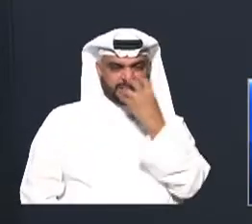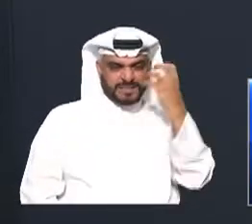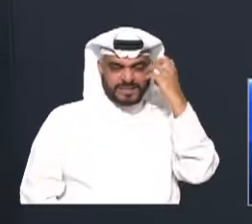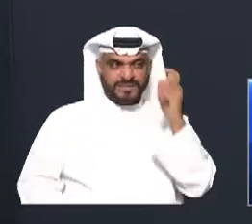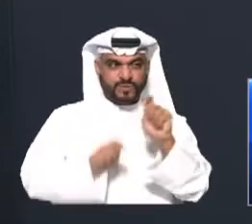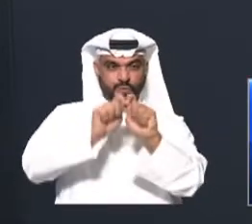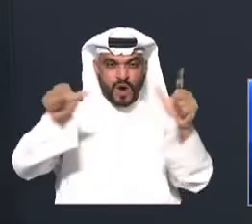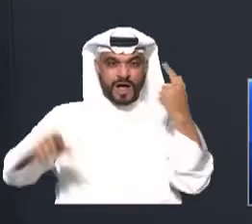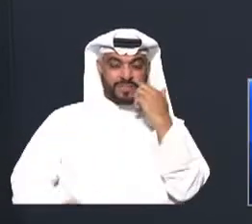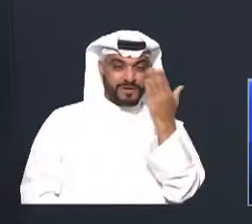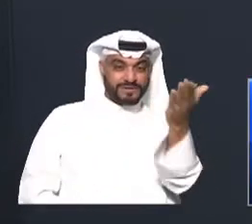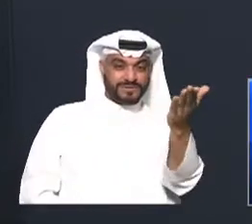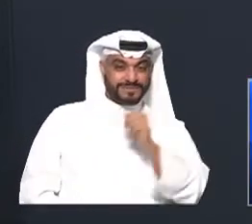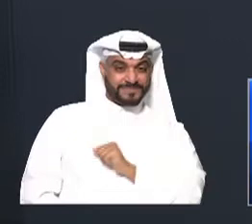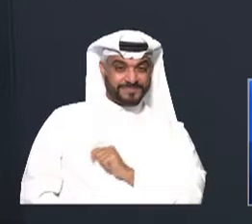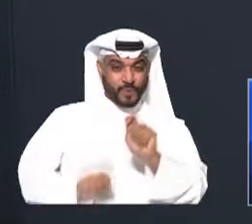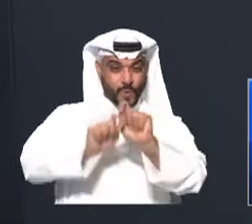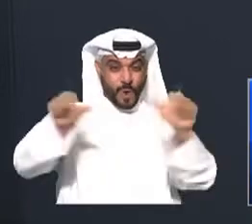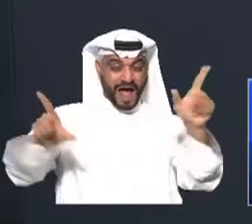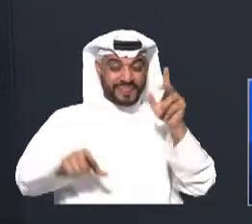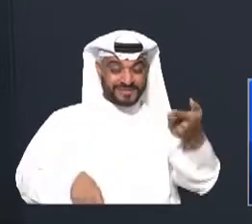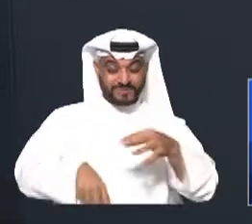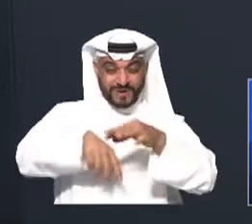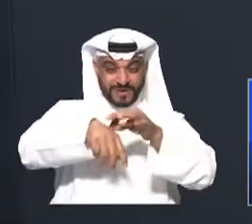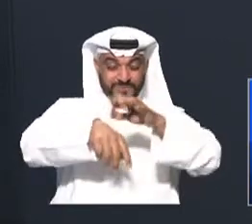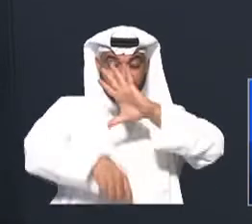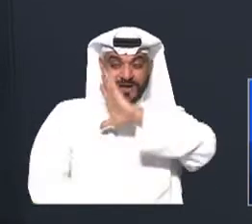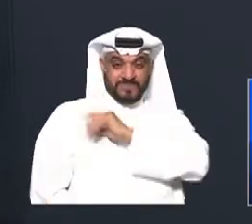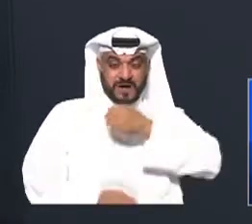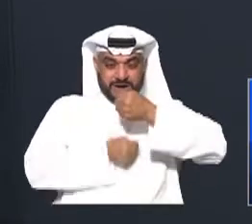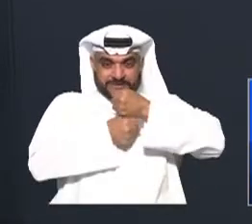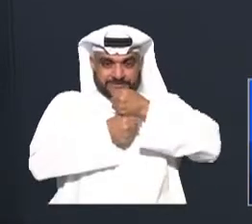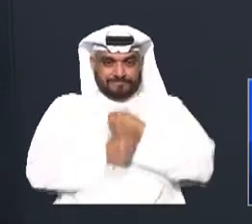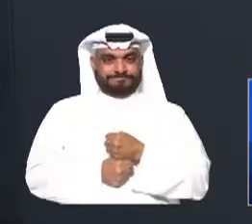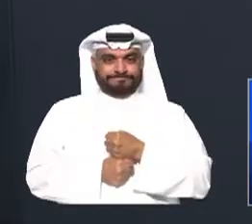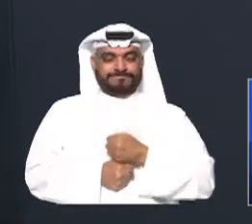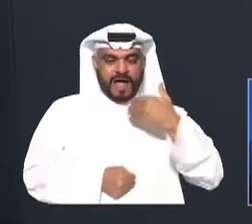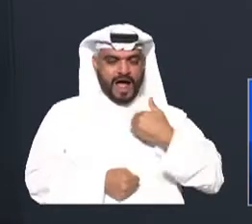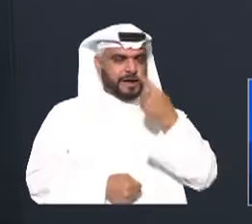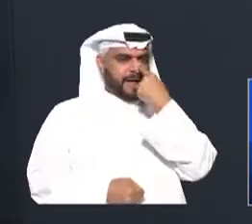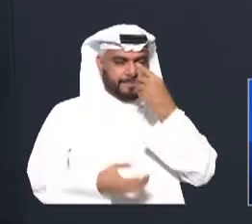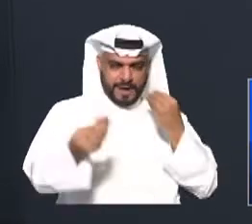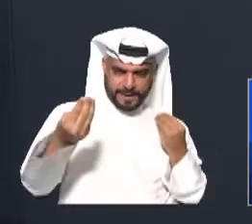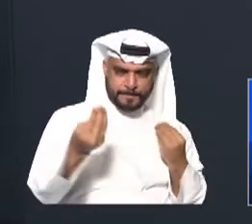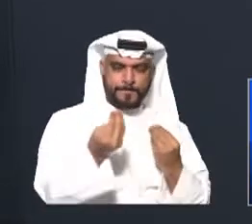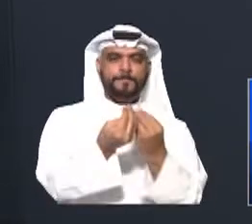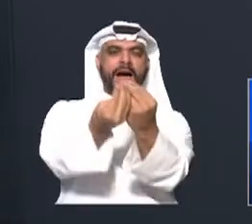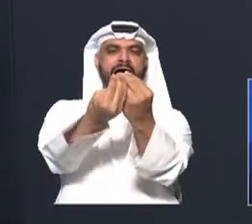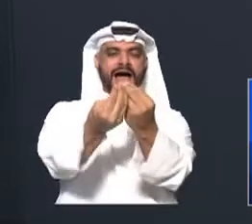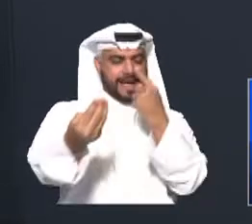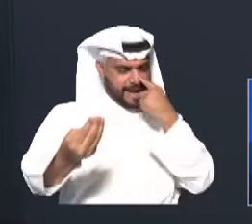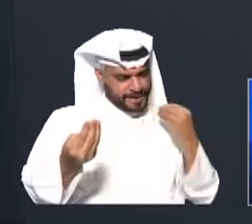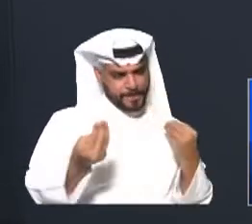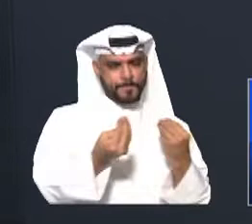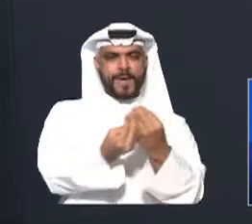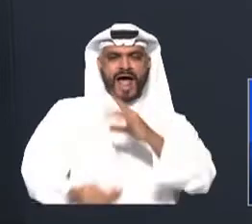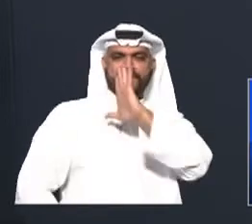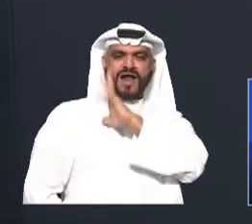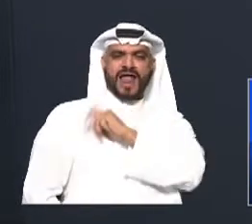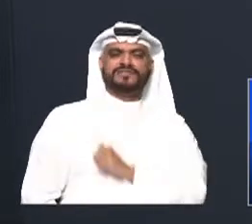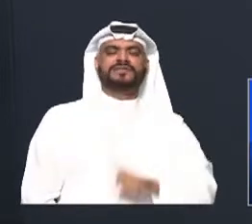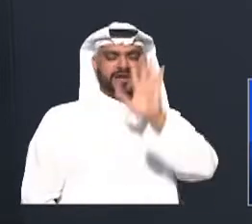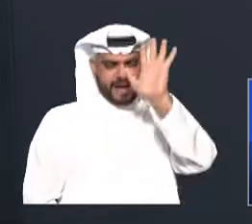ببساطة يقول للمرابط في القدس: لست وحدك، وإنه مهما حاول الاحتلال